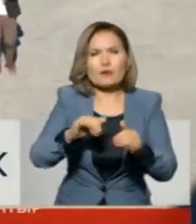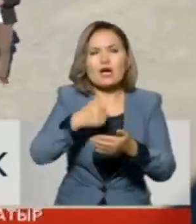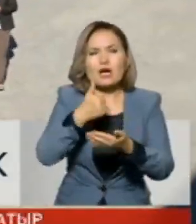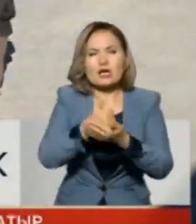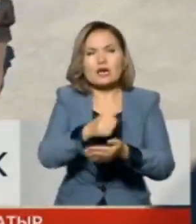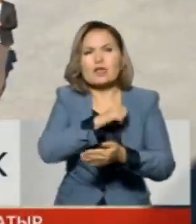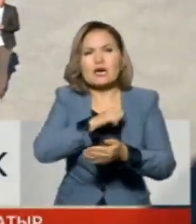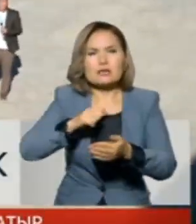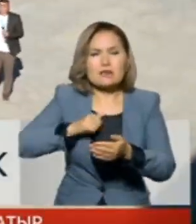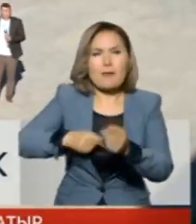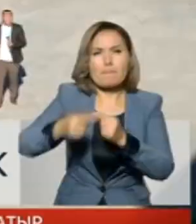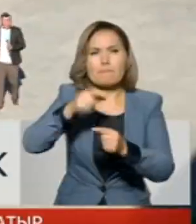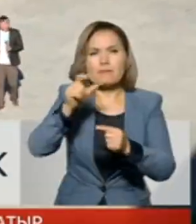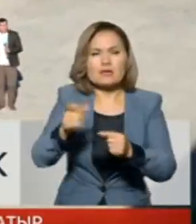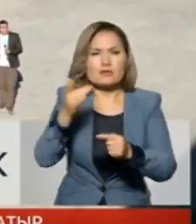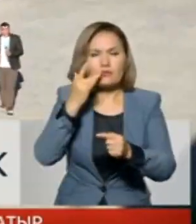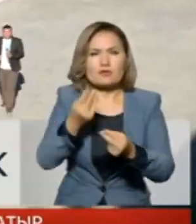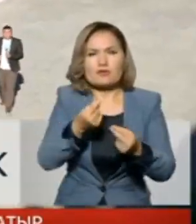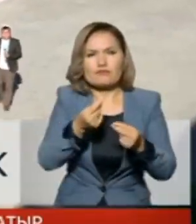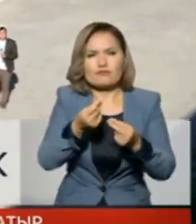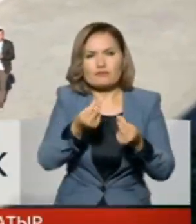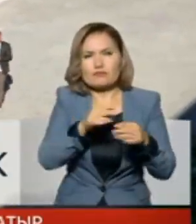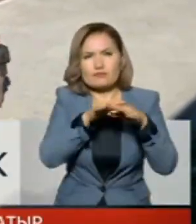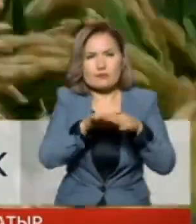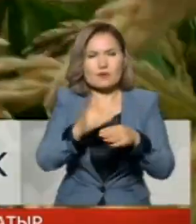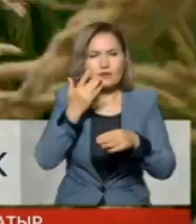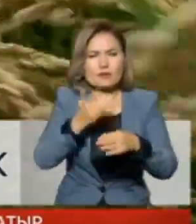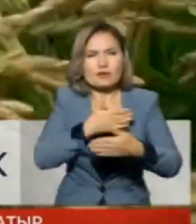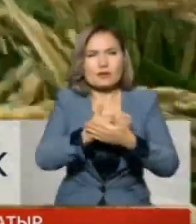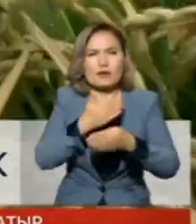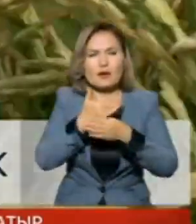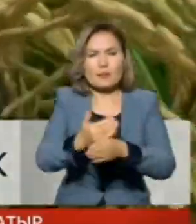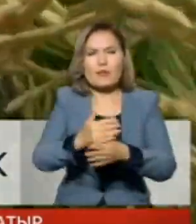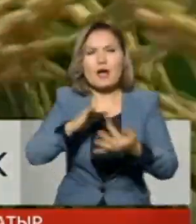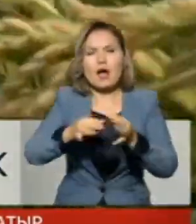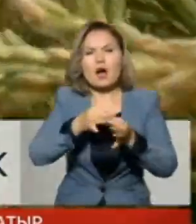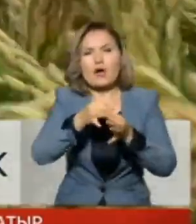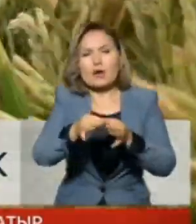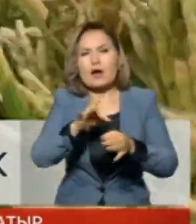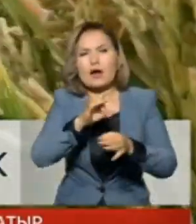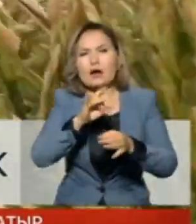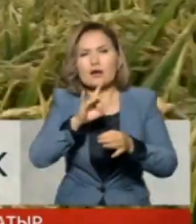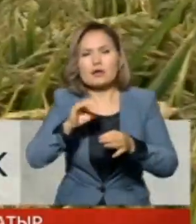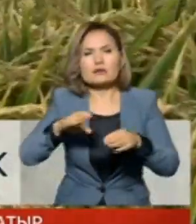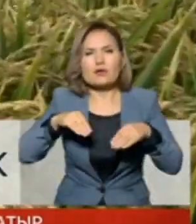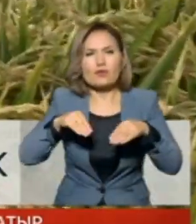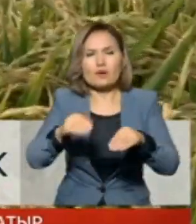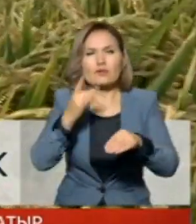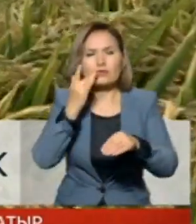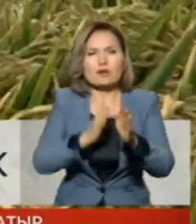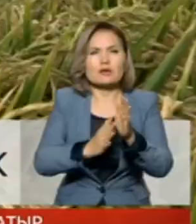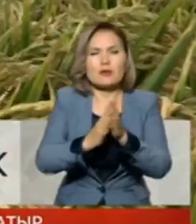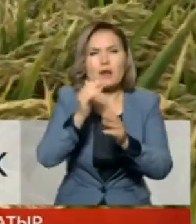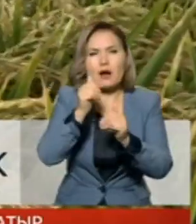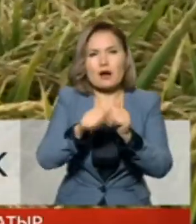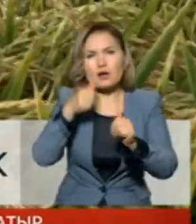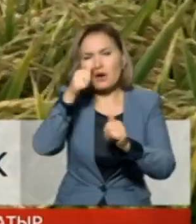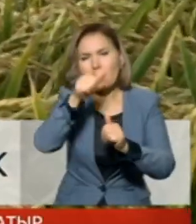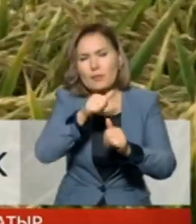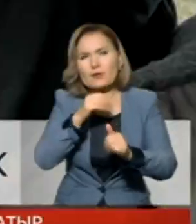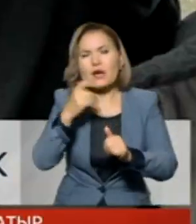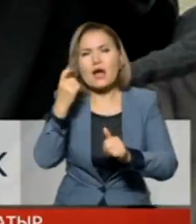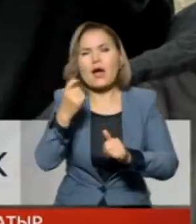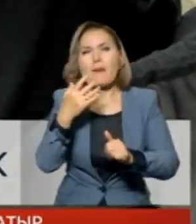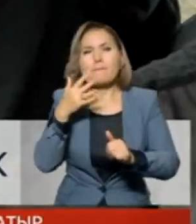жеке шаруашылық өз міндетіне алып келеді. Нағи Ильясов ауылы күріш өсірумен ат шыққан мекен. Шаруалар жыл сайын 5000 гектар